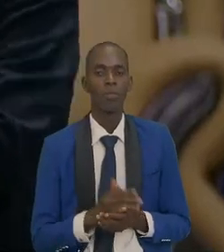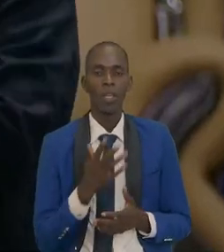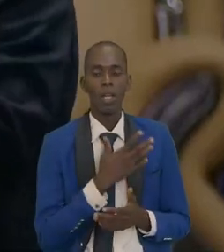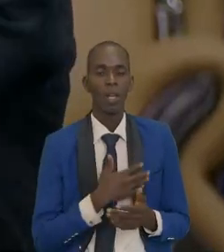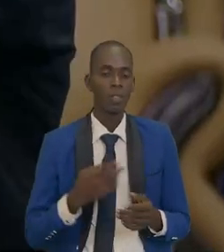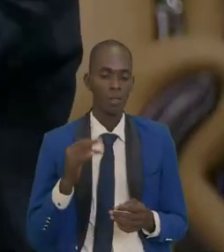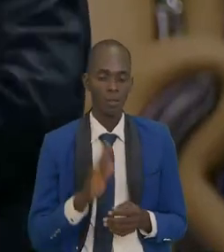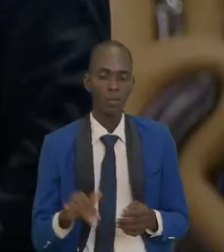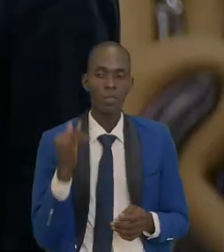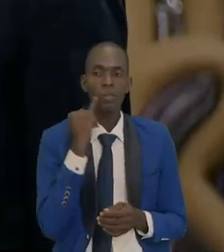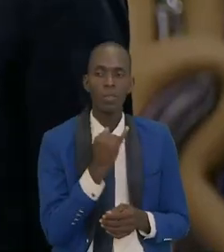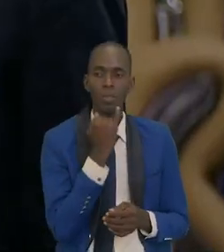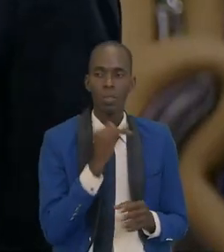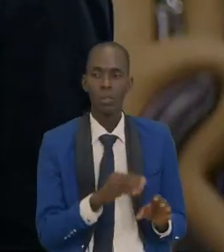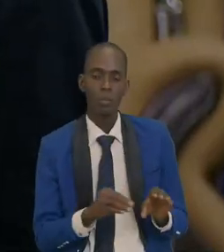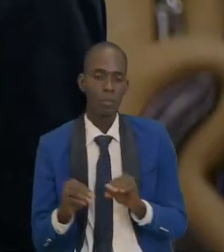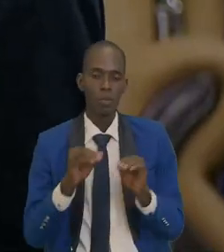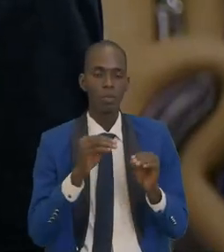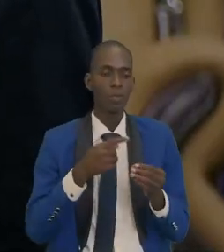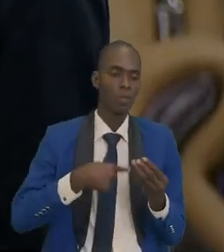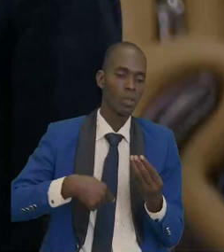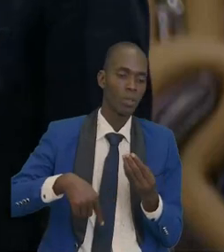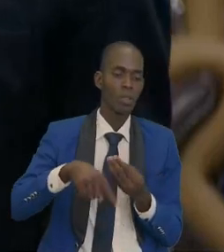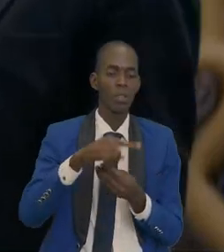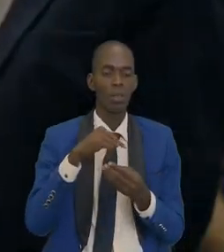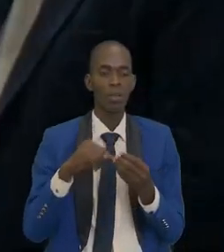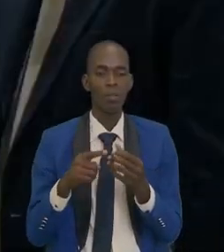Et les enfants d'Israël ont fait le tour le premier jour.